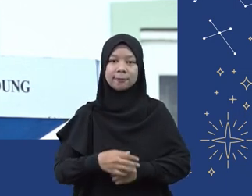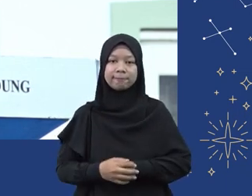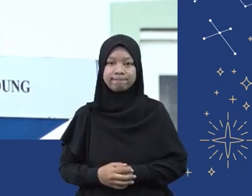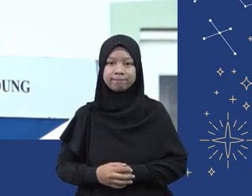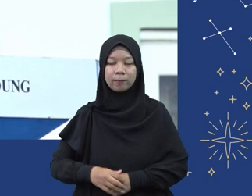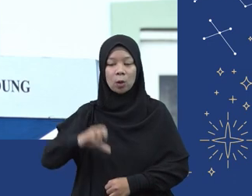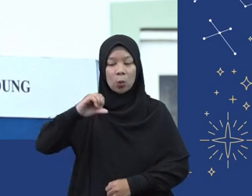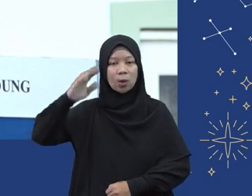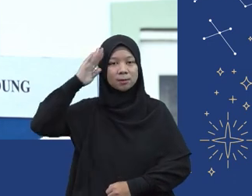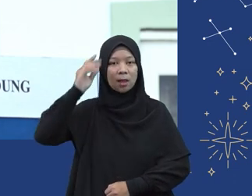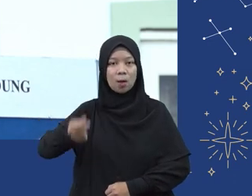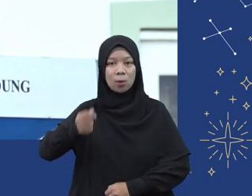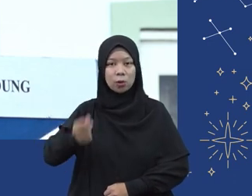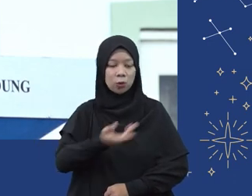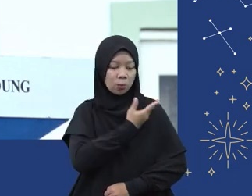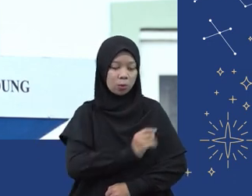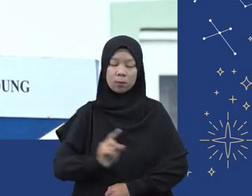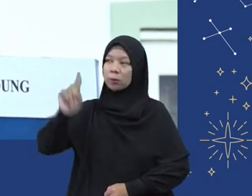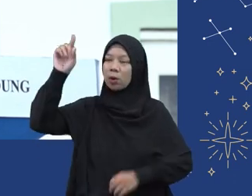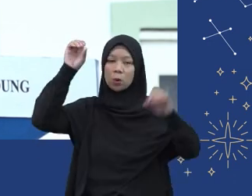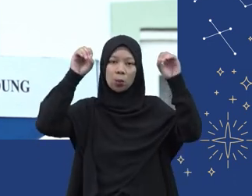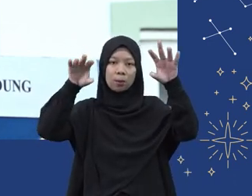wassalamualaikum warahmatullahi wabarakatuh